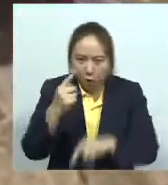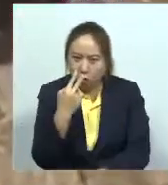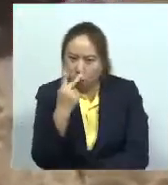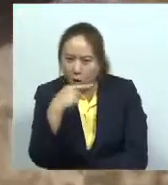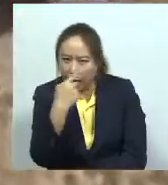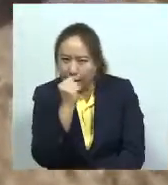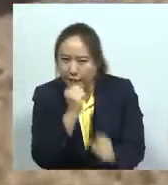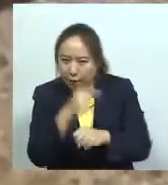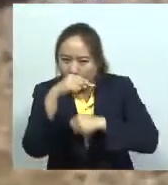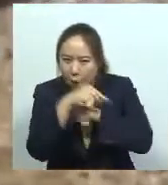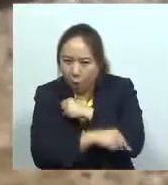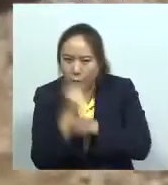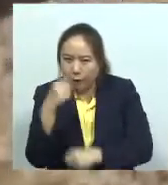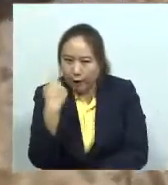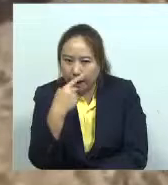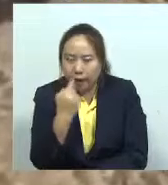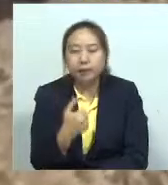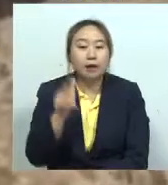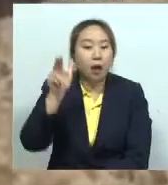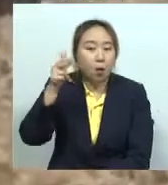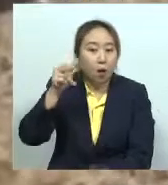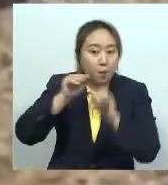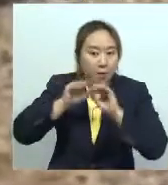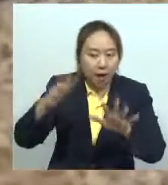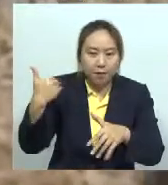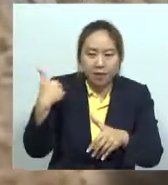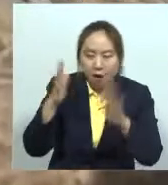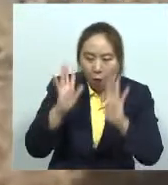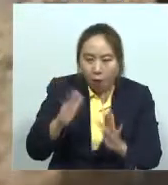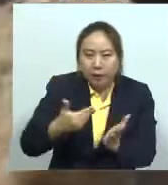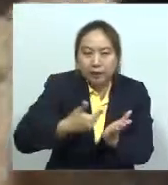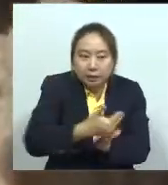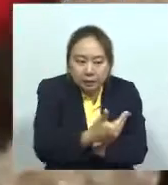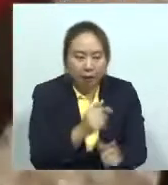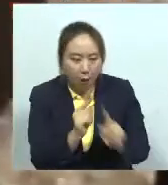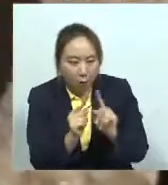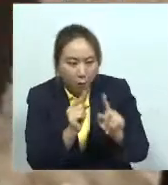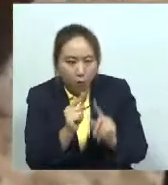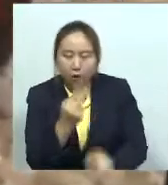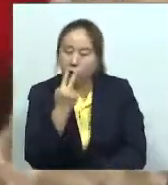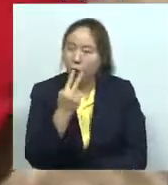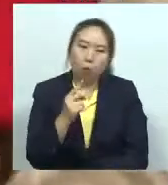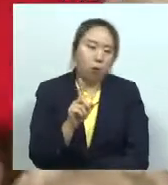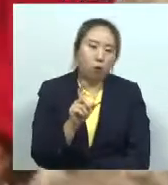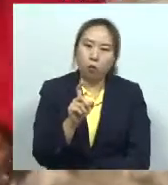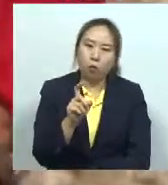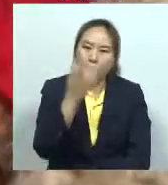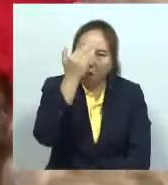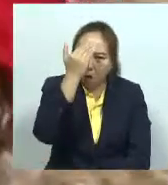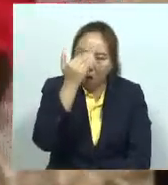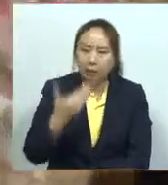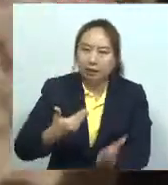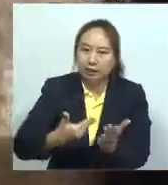รกรที่ทุจริตค่ะซึ่งในคลิปมีการพูดคุยกันของผู้รับซื้อนะคะว่าได้รับความเสียหายเนื่องจากว่